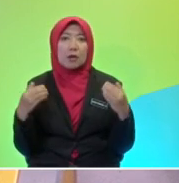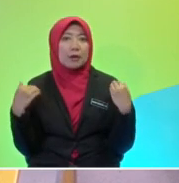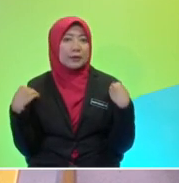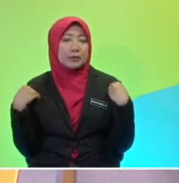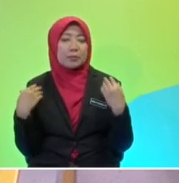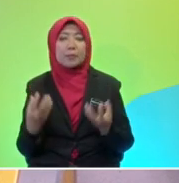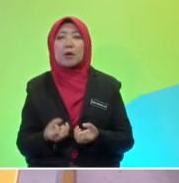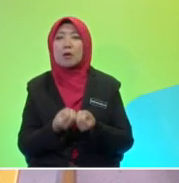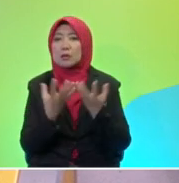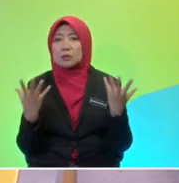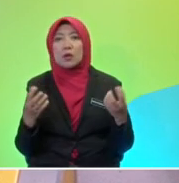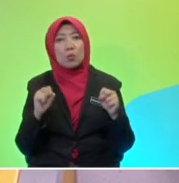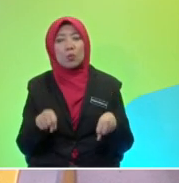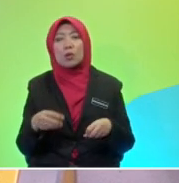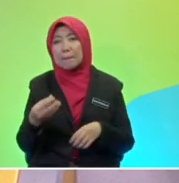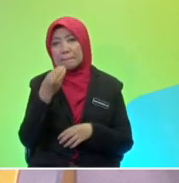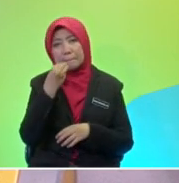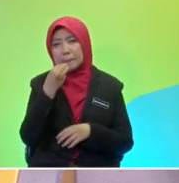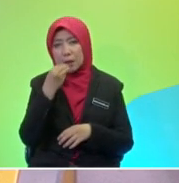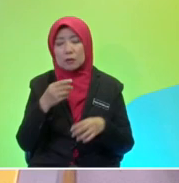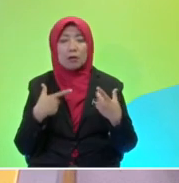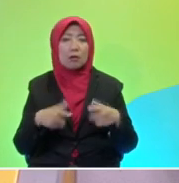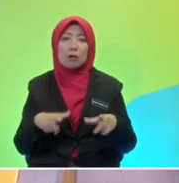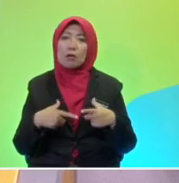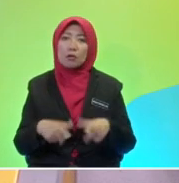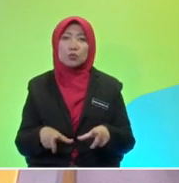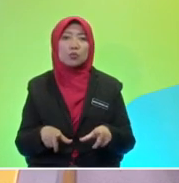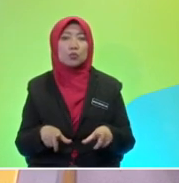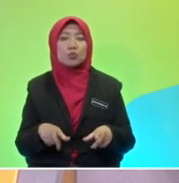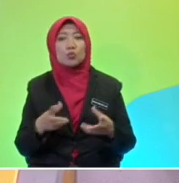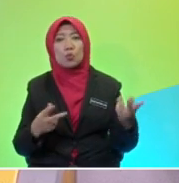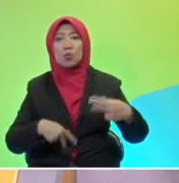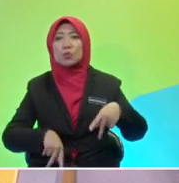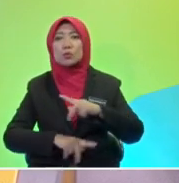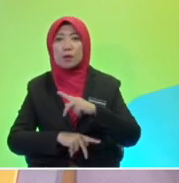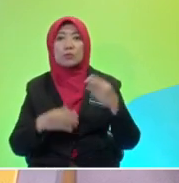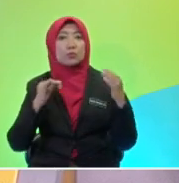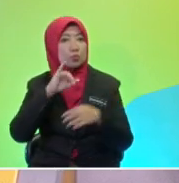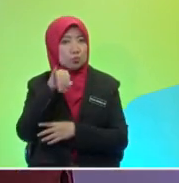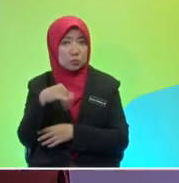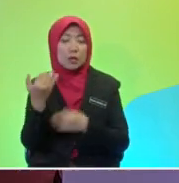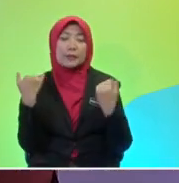yang boleh makan kayu-kayu makan kotak semua nanti